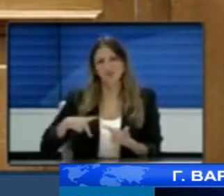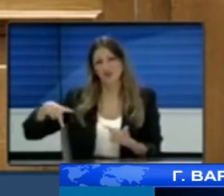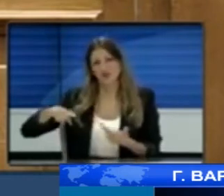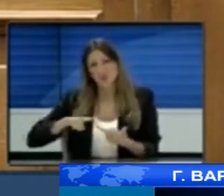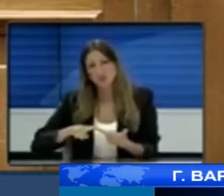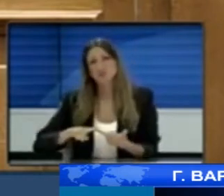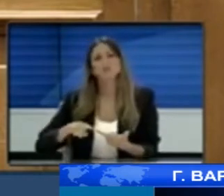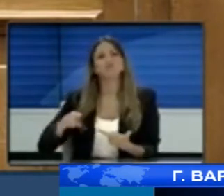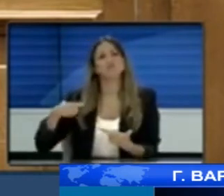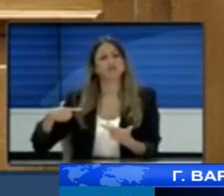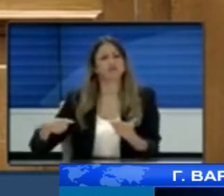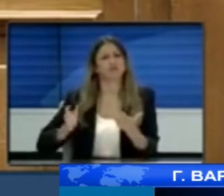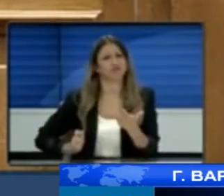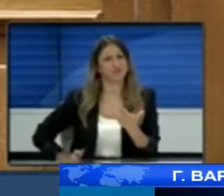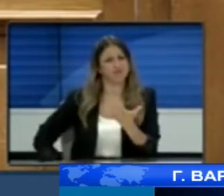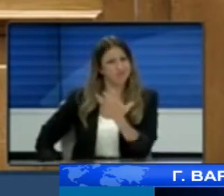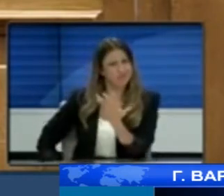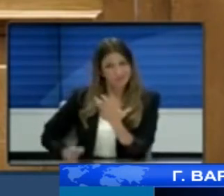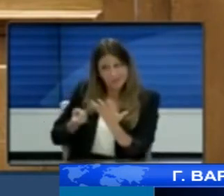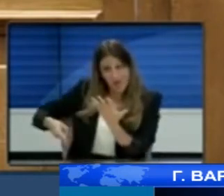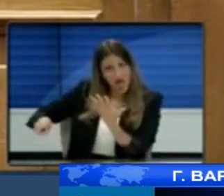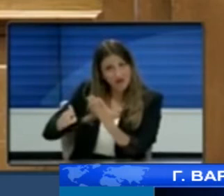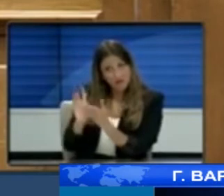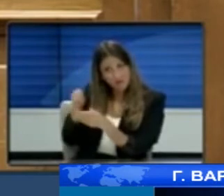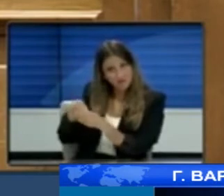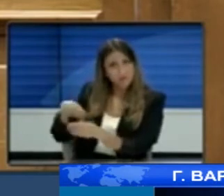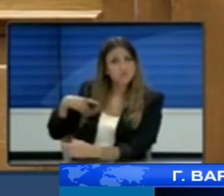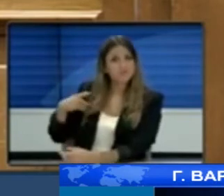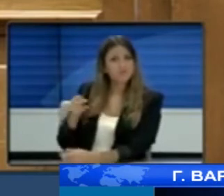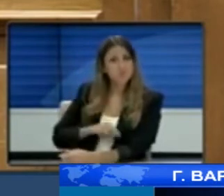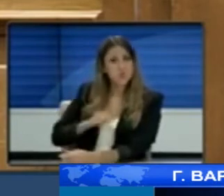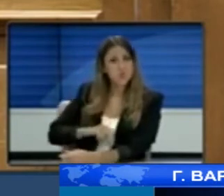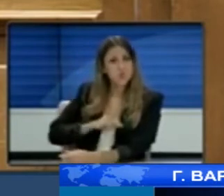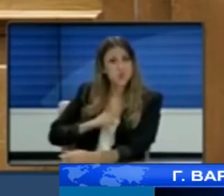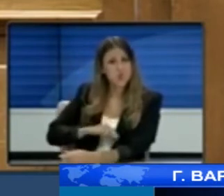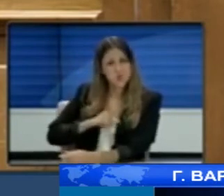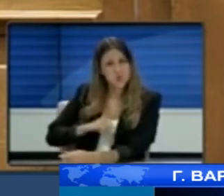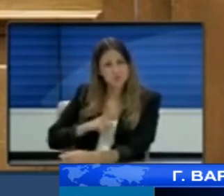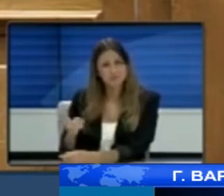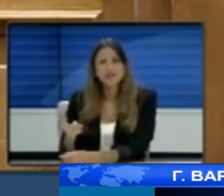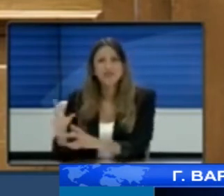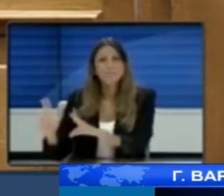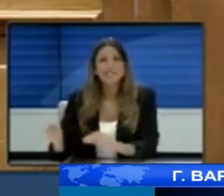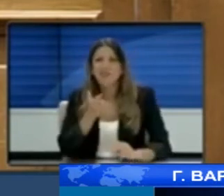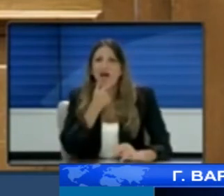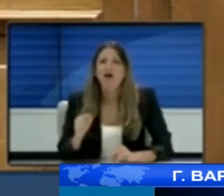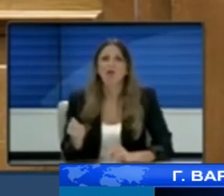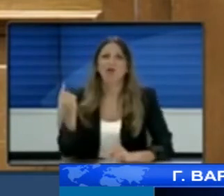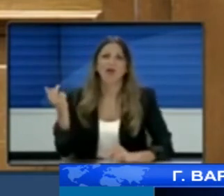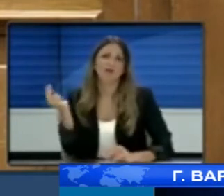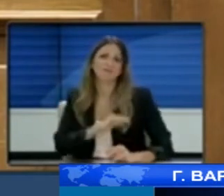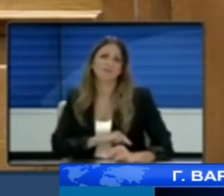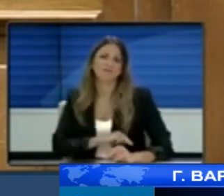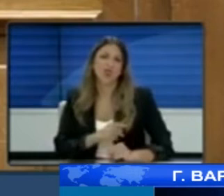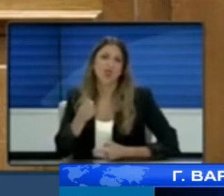στη CVC, σε όλους εκείνους οι οποίοι αυτή τη στιγμή χρησιμοποιούν ως τεράστια ευκαιρία πλουτισμού την